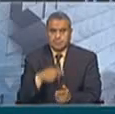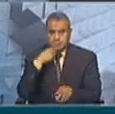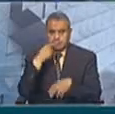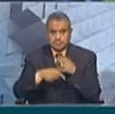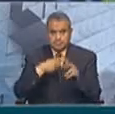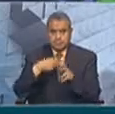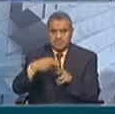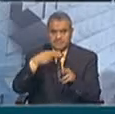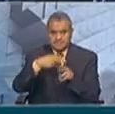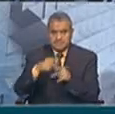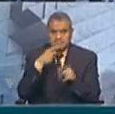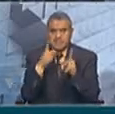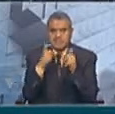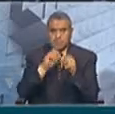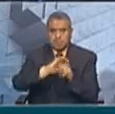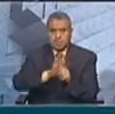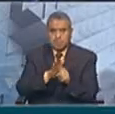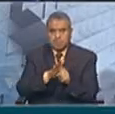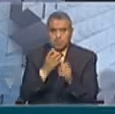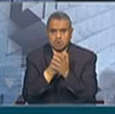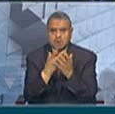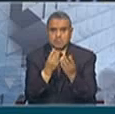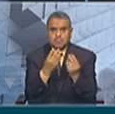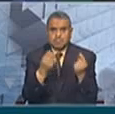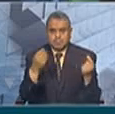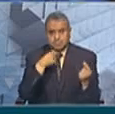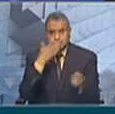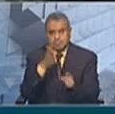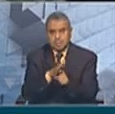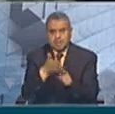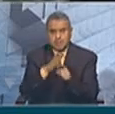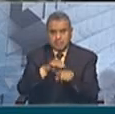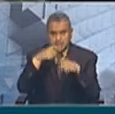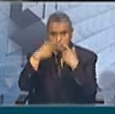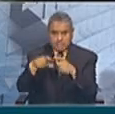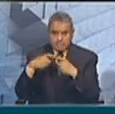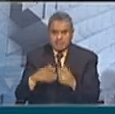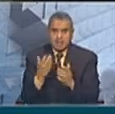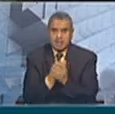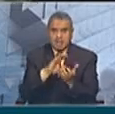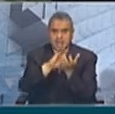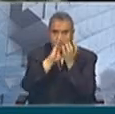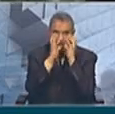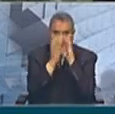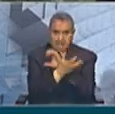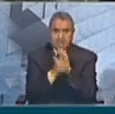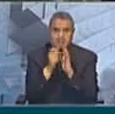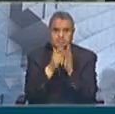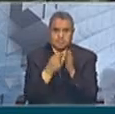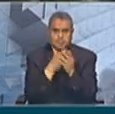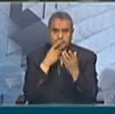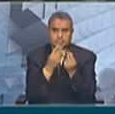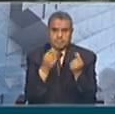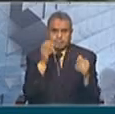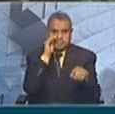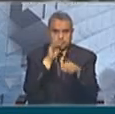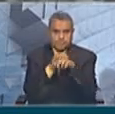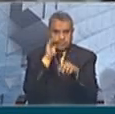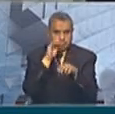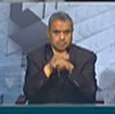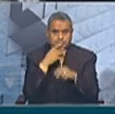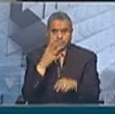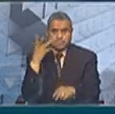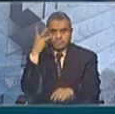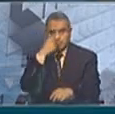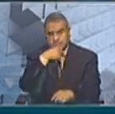يواصل فيروس كورونا المستجد حصد العديد من الأرواح في مناطق مختلفة من العالم، حيث أظهر أحدث إحصاء أن